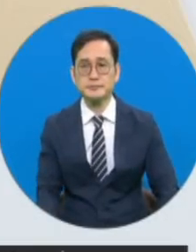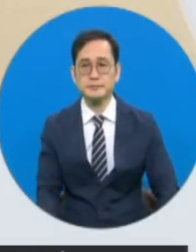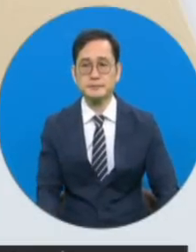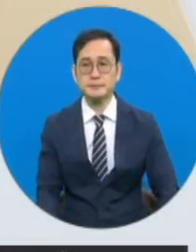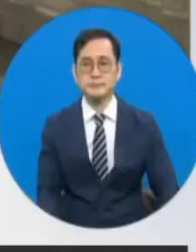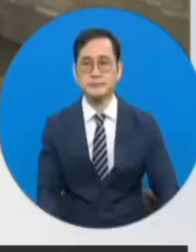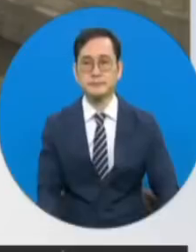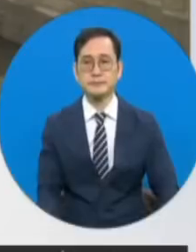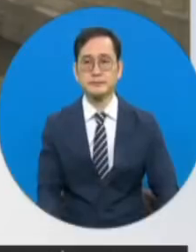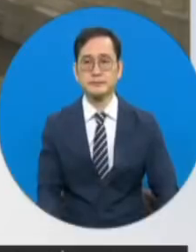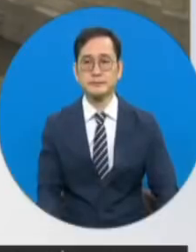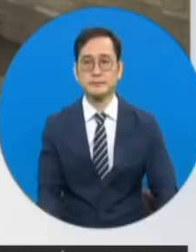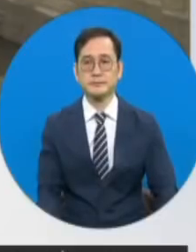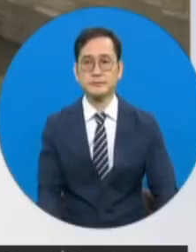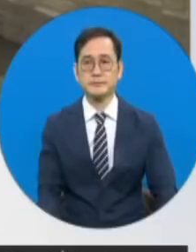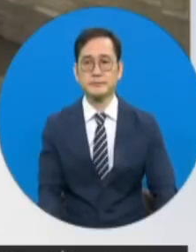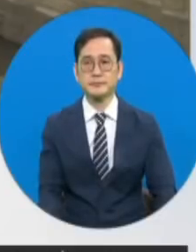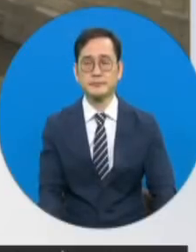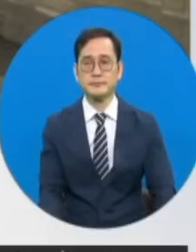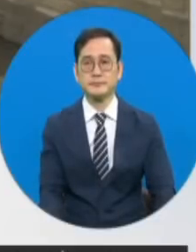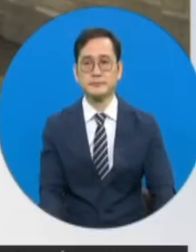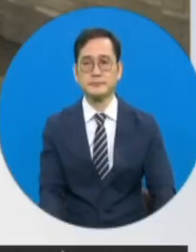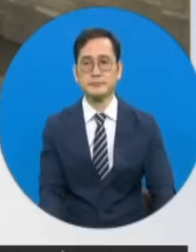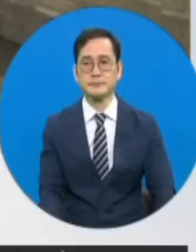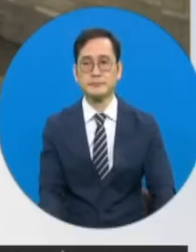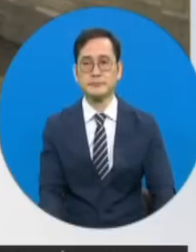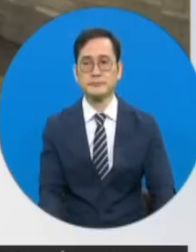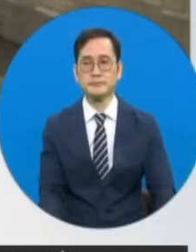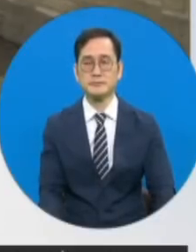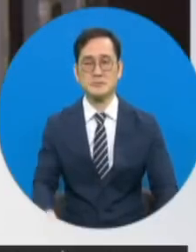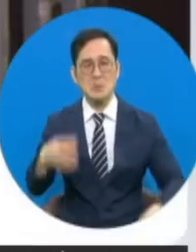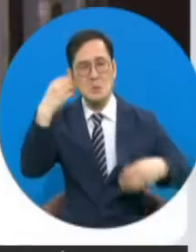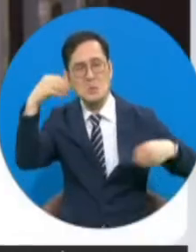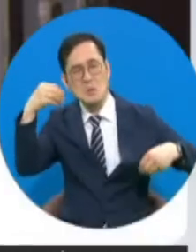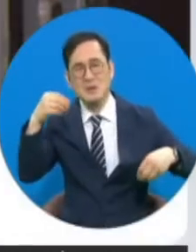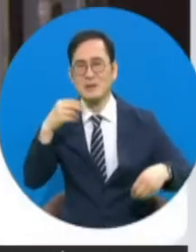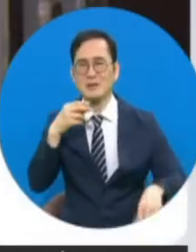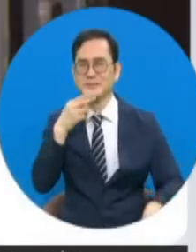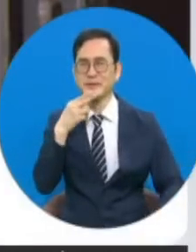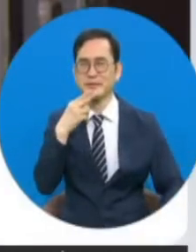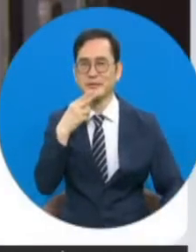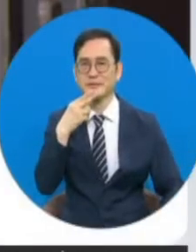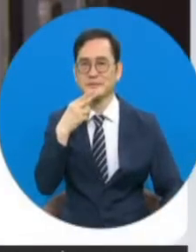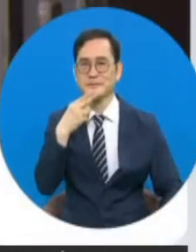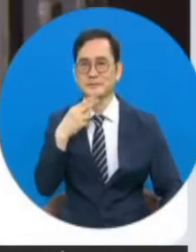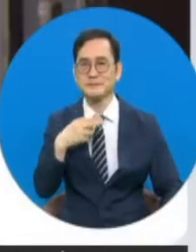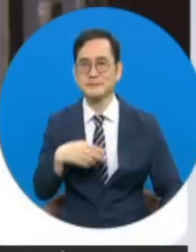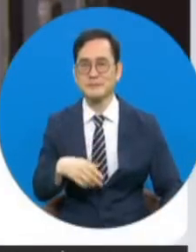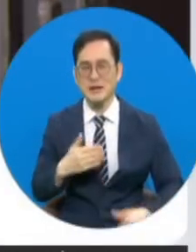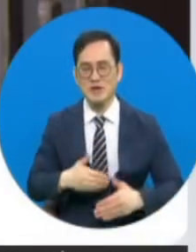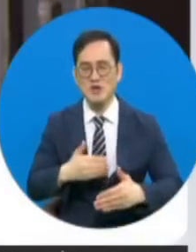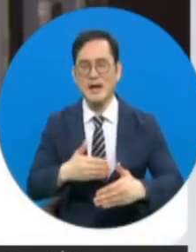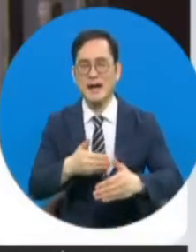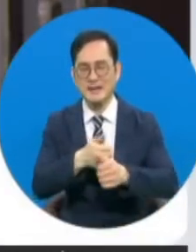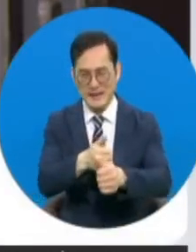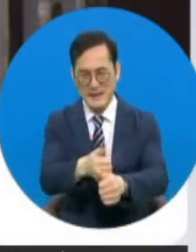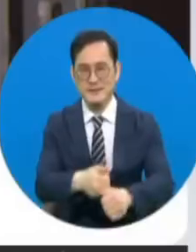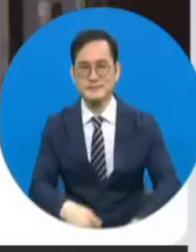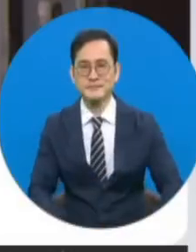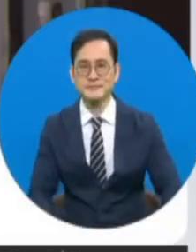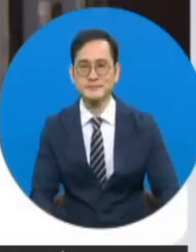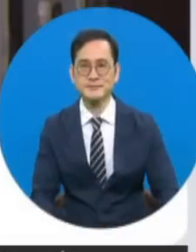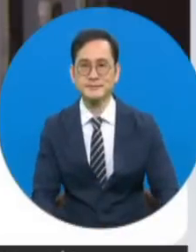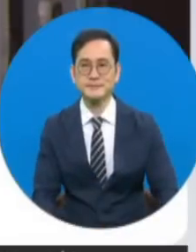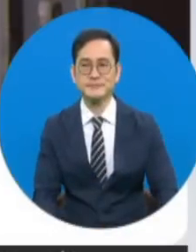신청 청구해서 발부받을 수밖에 없는 상황이기 때문에 이걸 뭐 쇼를 한다나 그런 거 아니고 그냥 일반적인 절차에 의해서 하는 것이다 이렇게